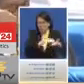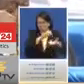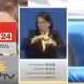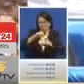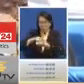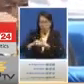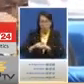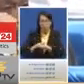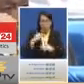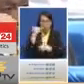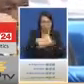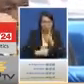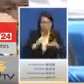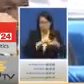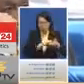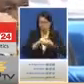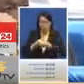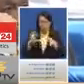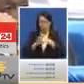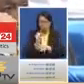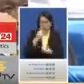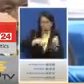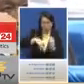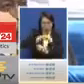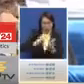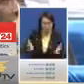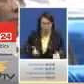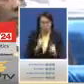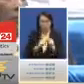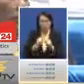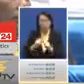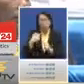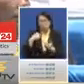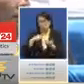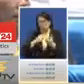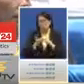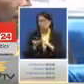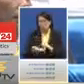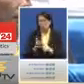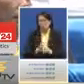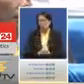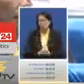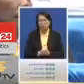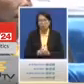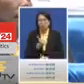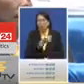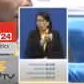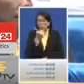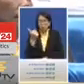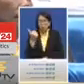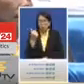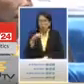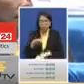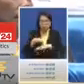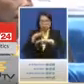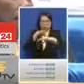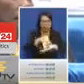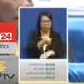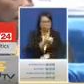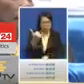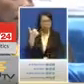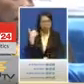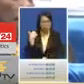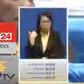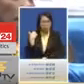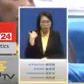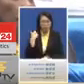เรื่องนี้มีปัญหามีคนอื่นที่ท่านเลือกได้ไหมครับท่านนายกมีเท่